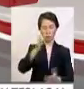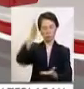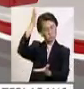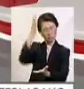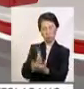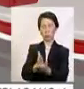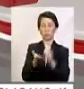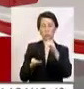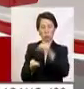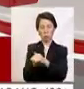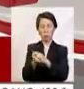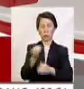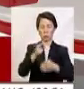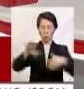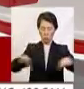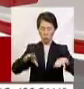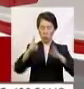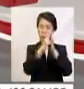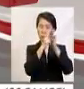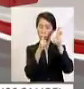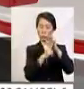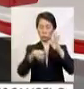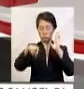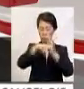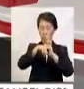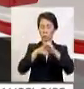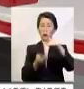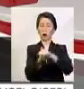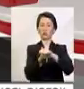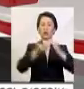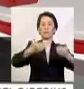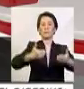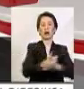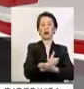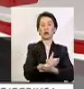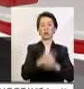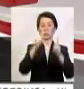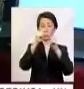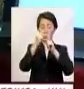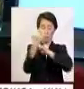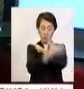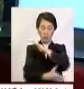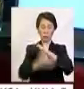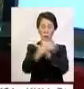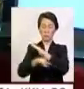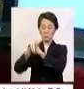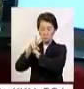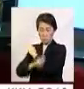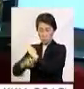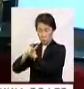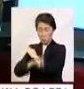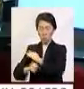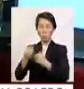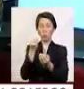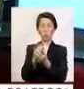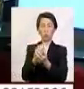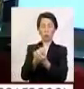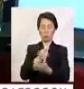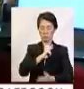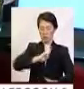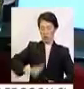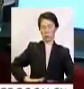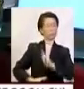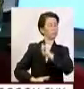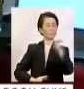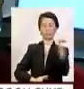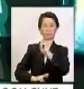menghapuskan rasuah serta merangka undang-undang anti rasuah yang baru. Tegasnya, istilah negara kleptokrasi melalui amalan wang itu raja tidak